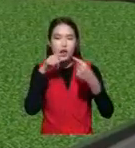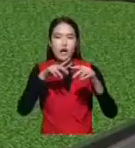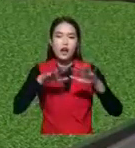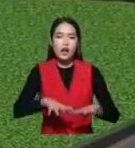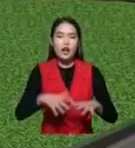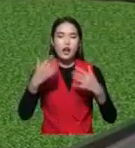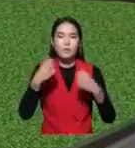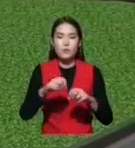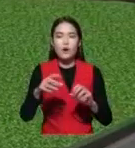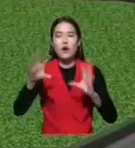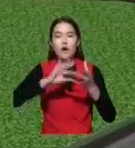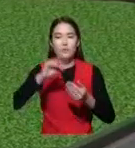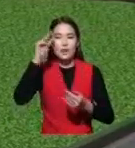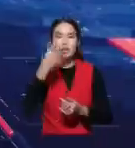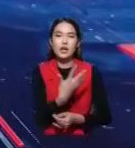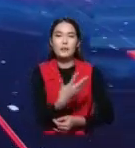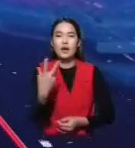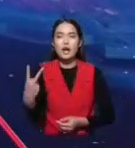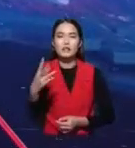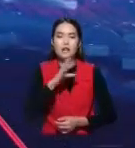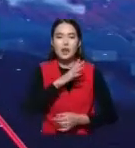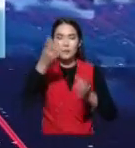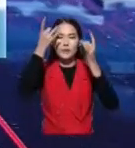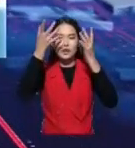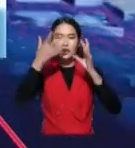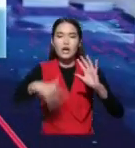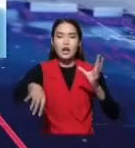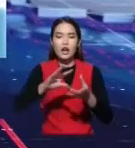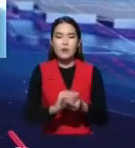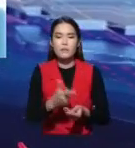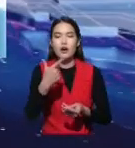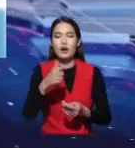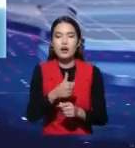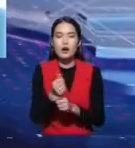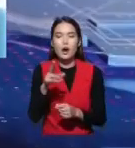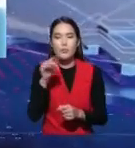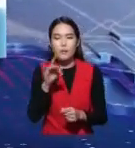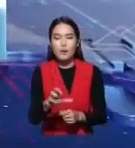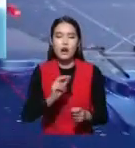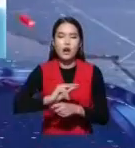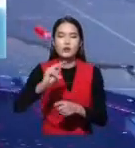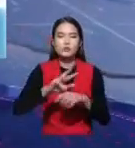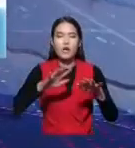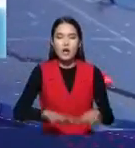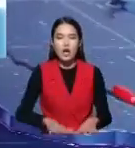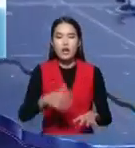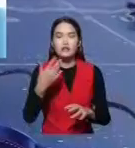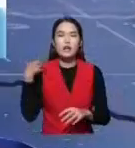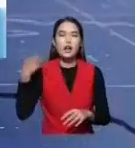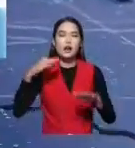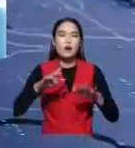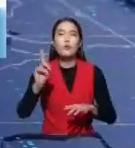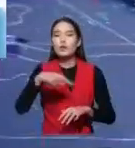жеңді. Қорытынды есеп 5-2. Барыстың бас жаттықтырушысының міндетін атқарушы ғалым Мамбетталиев матч туралы былай